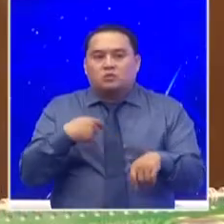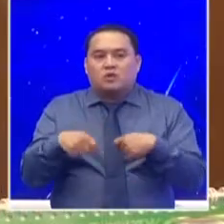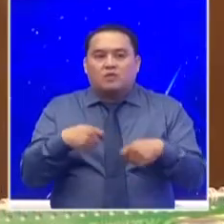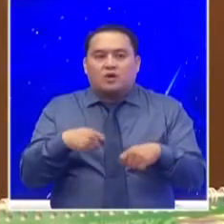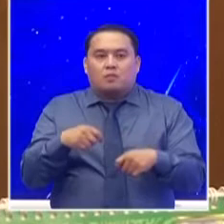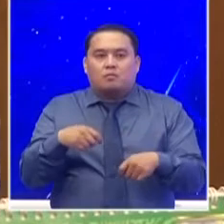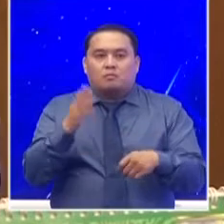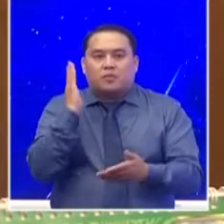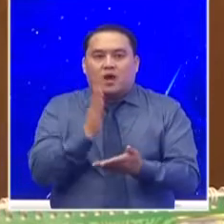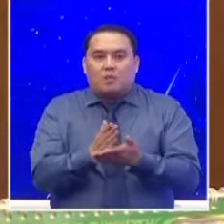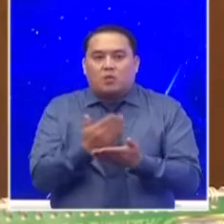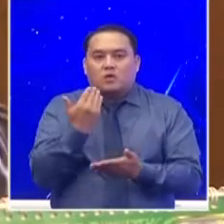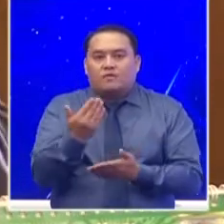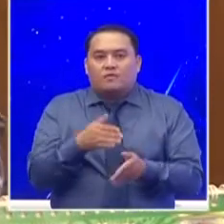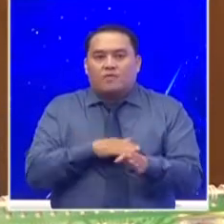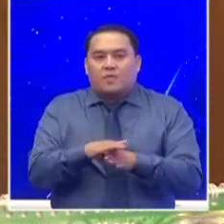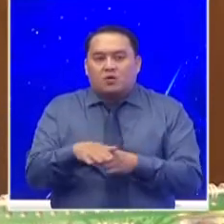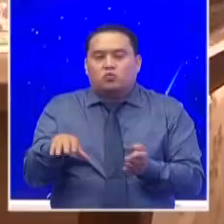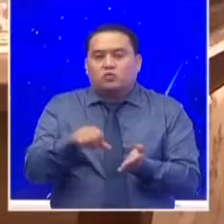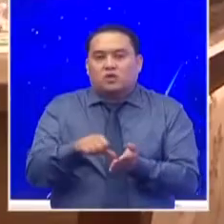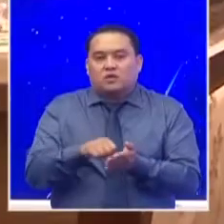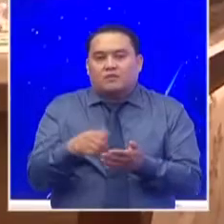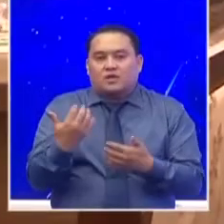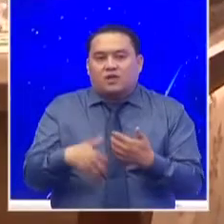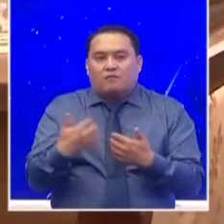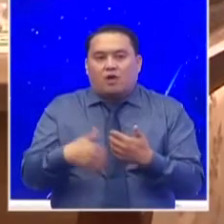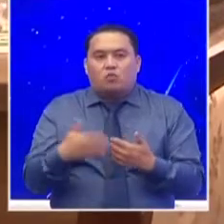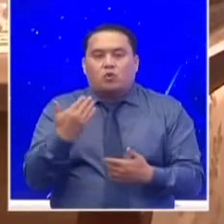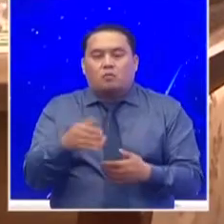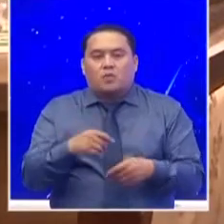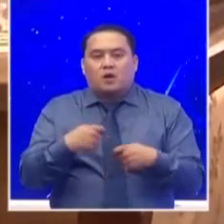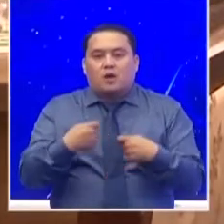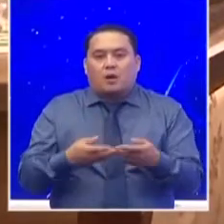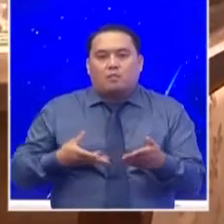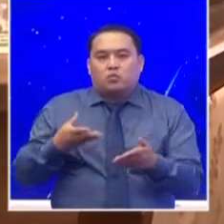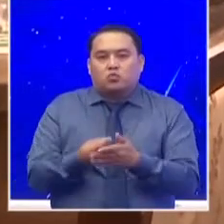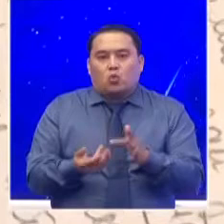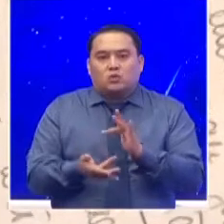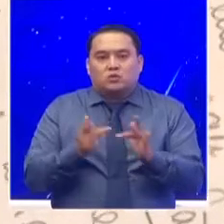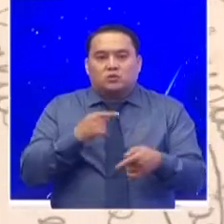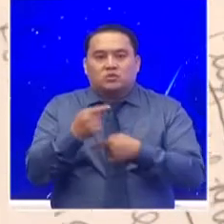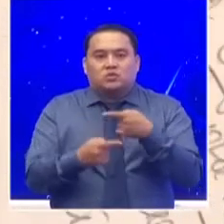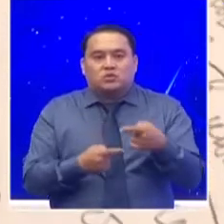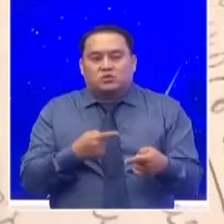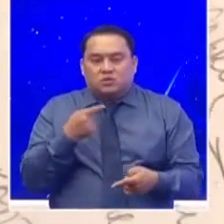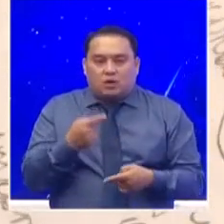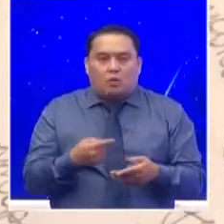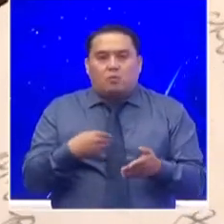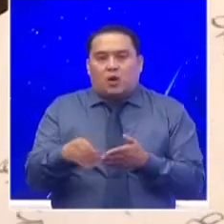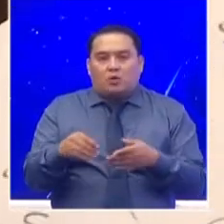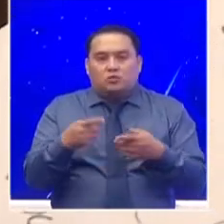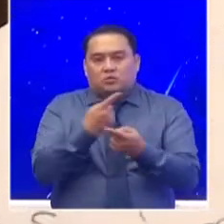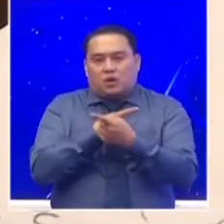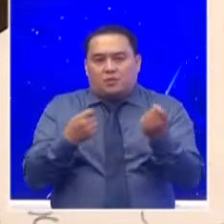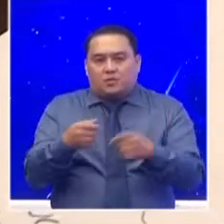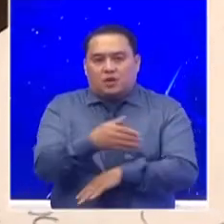продается напрямую. В его реализации участвуют посредники. Потребитель производит оплату онлайн. Через те же коммуникации покупателю